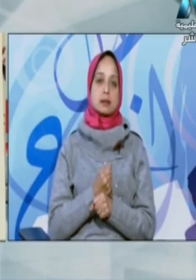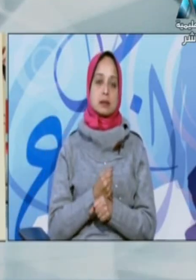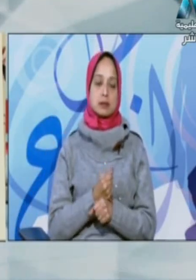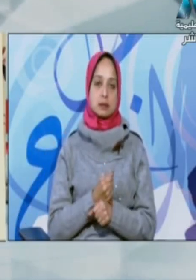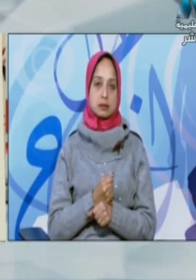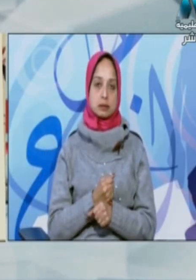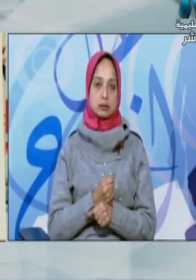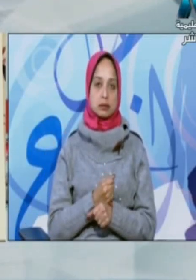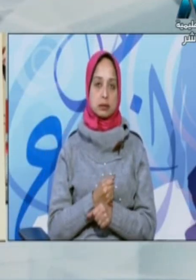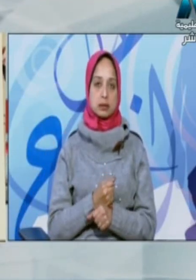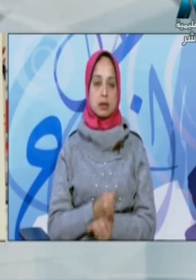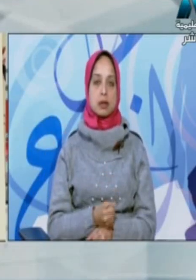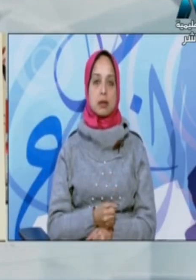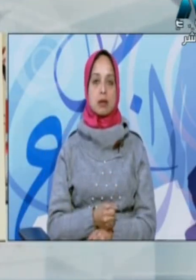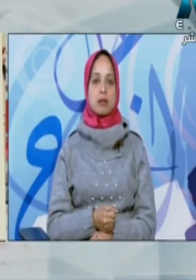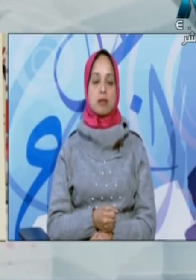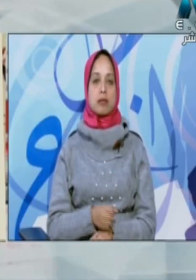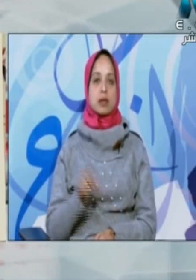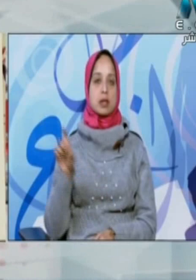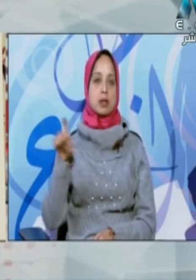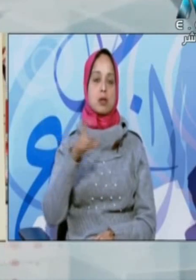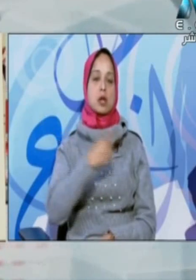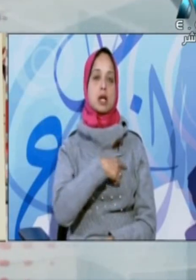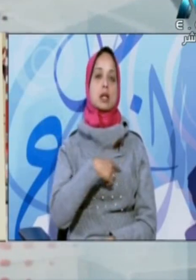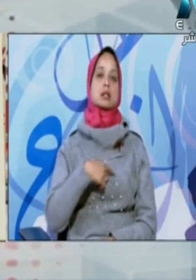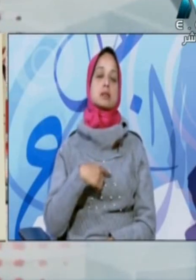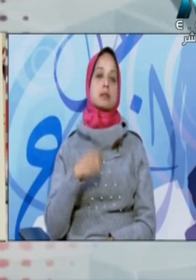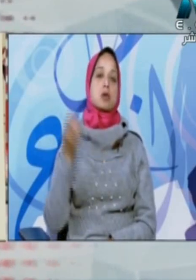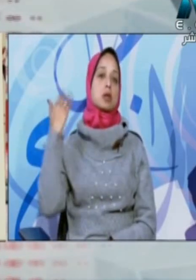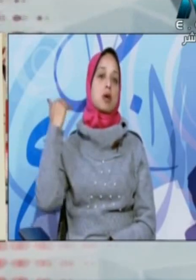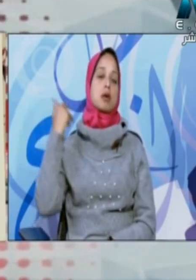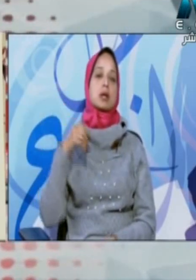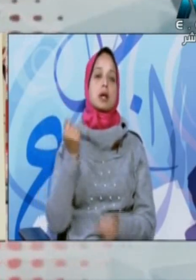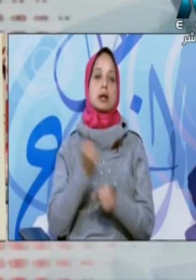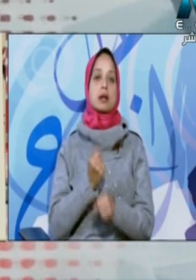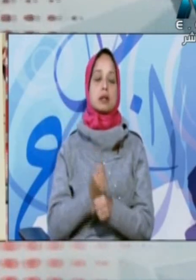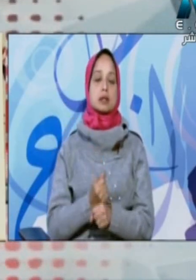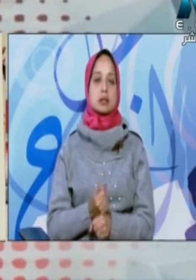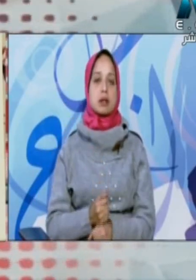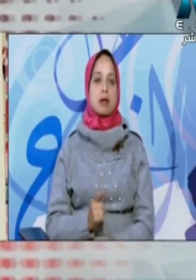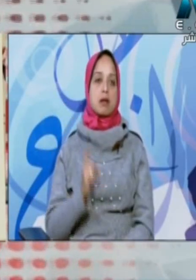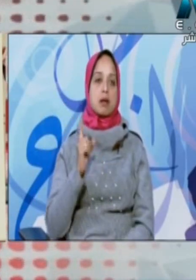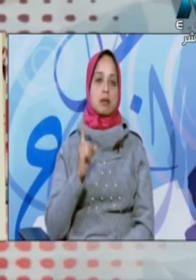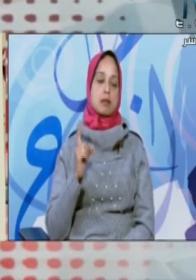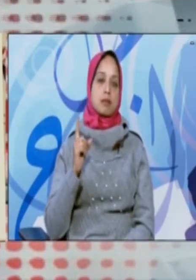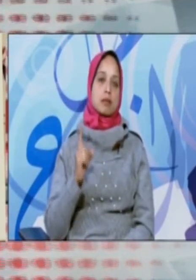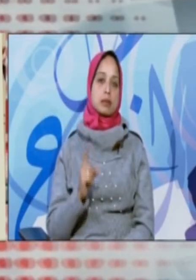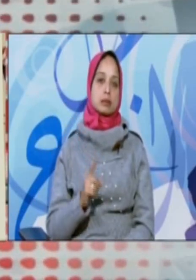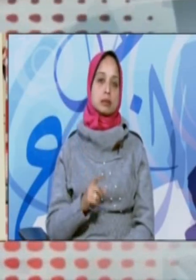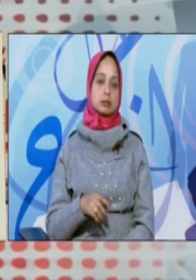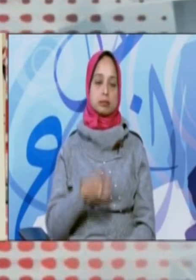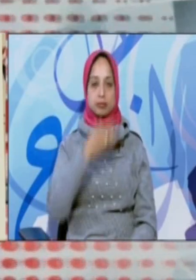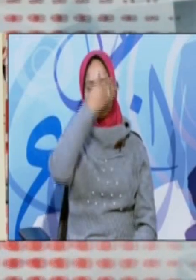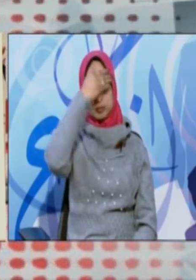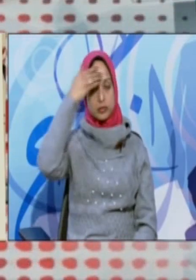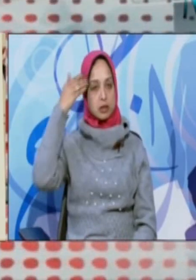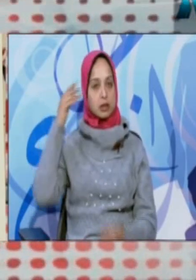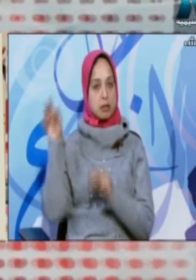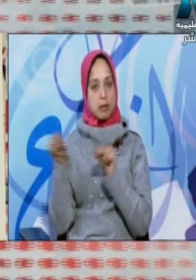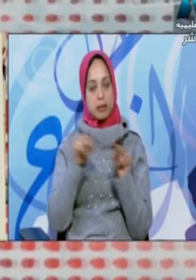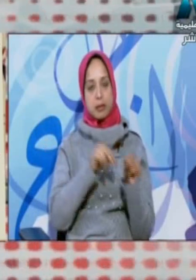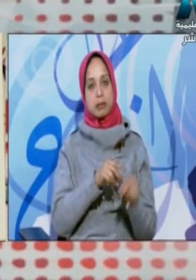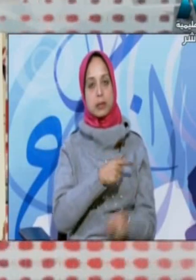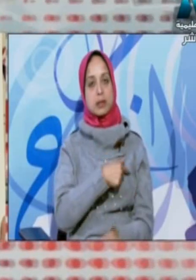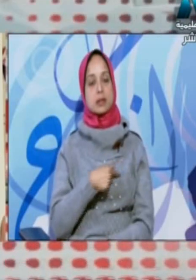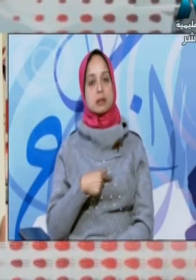تبقى هنا في تواريخ اسماء وتواريخ احداث. طيب اللي فوق دي انت بتحفظها كاسم، يعني انت بتقول